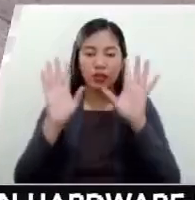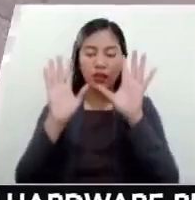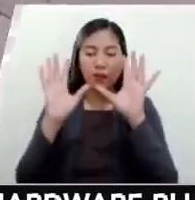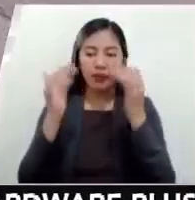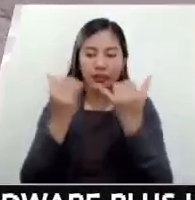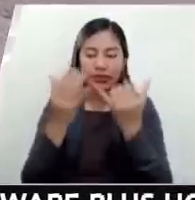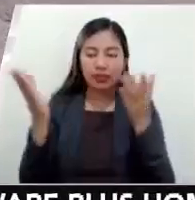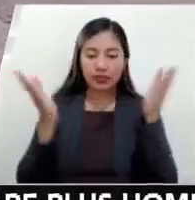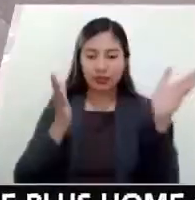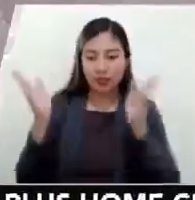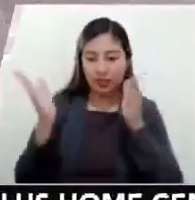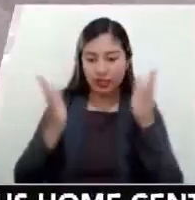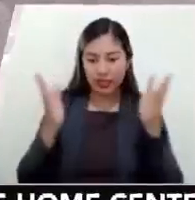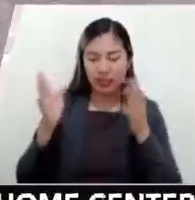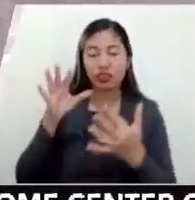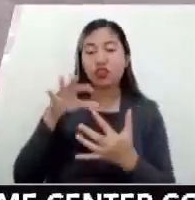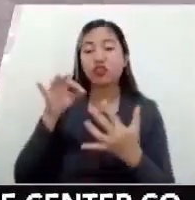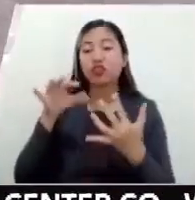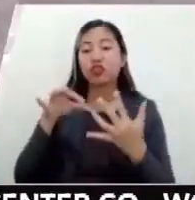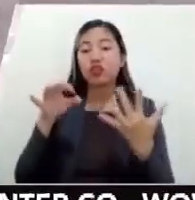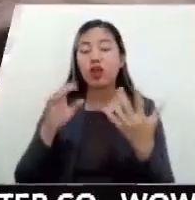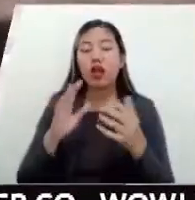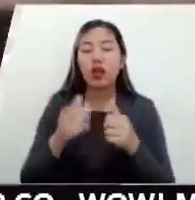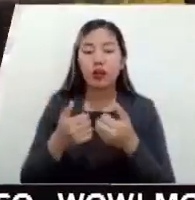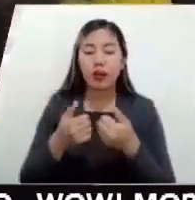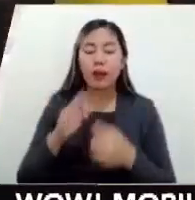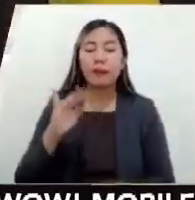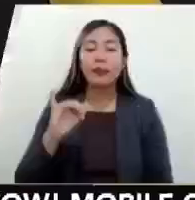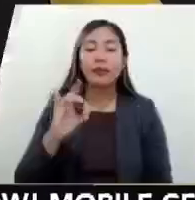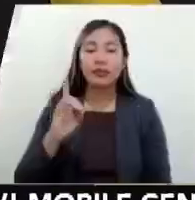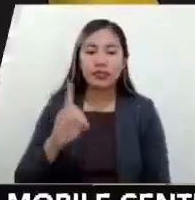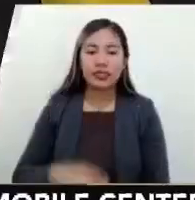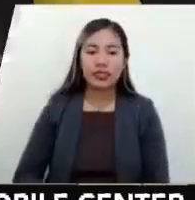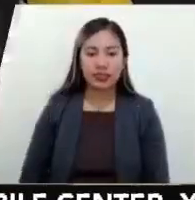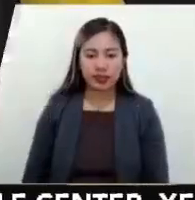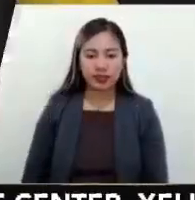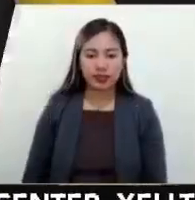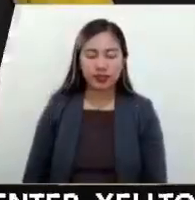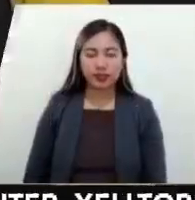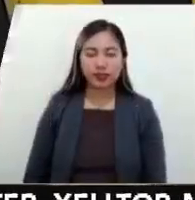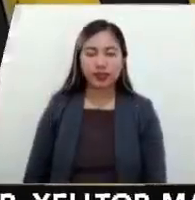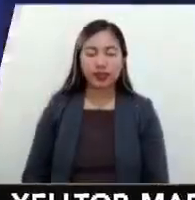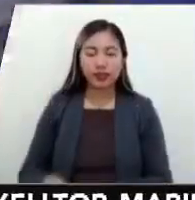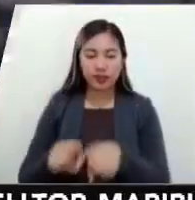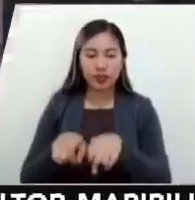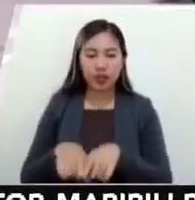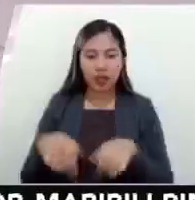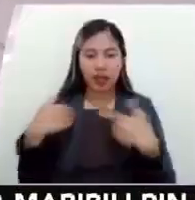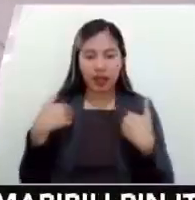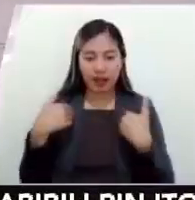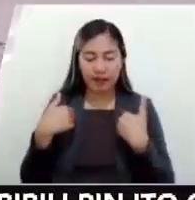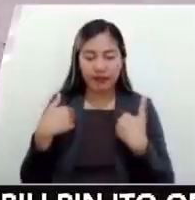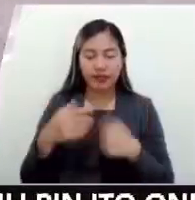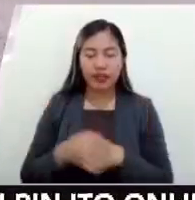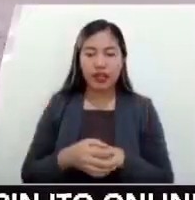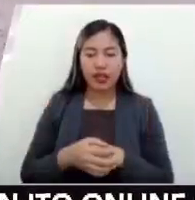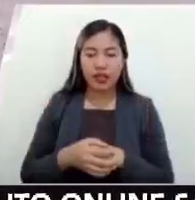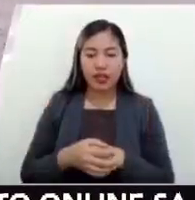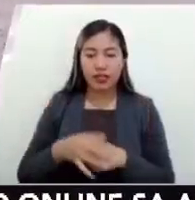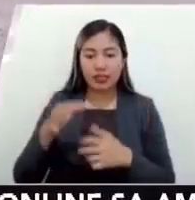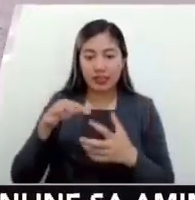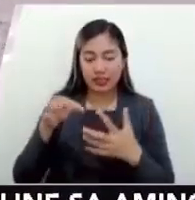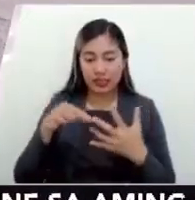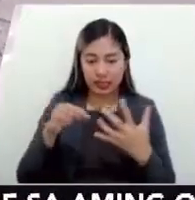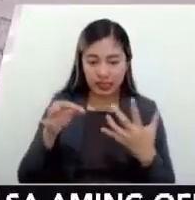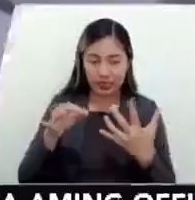sa pamamagitan ng bidding. Bukod dito, magkakaroon na rin ng option ang mga may-ari ng mga hahataking sasakyan kung saan